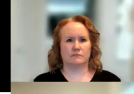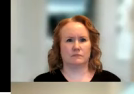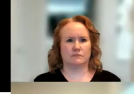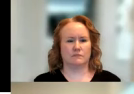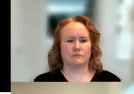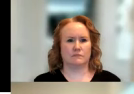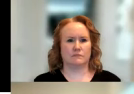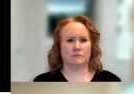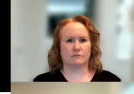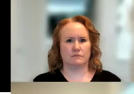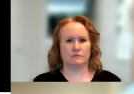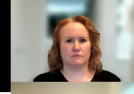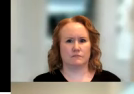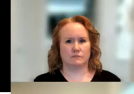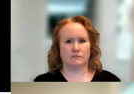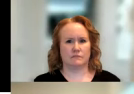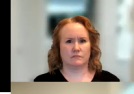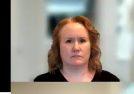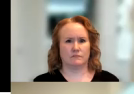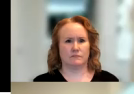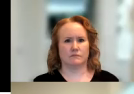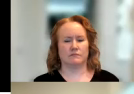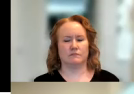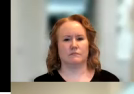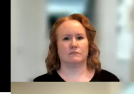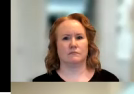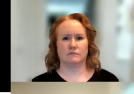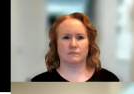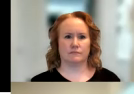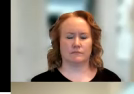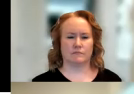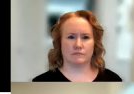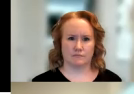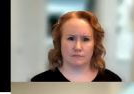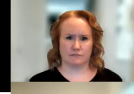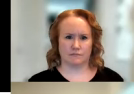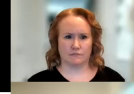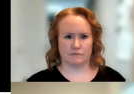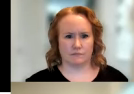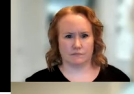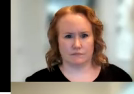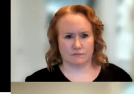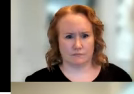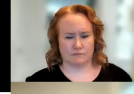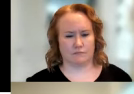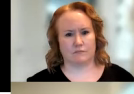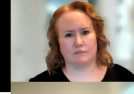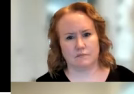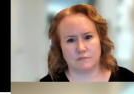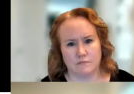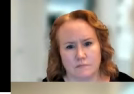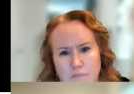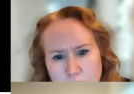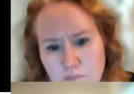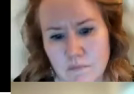for henholdsvis elektronisk kommunikasjon, audiovisuelle medietjenester, banktjenester, e-bøker og